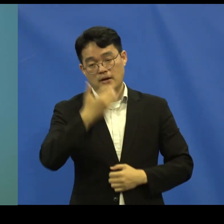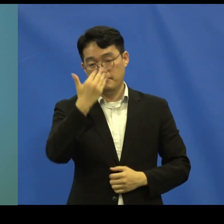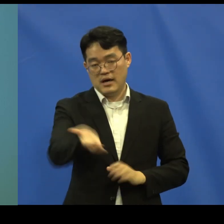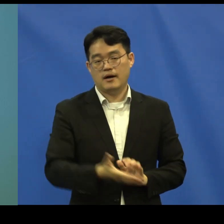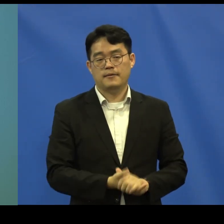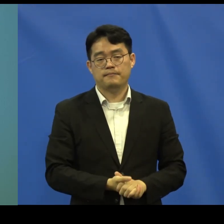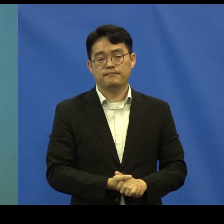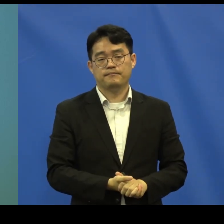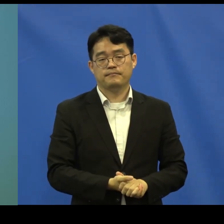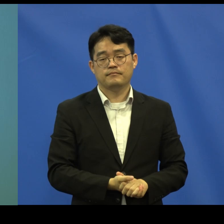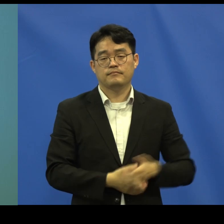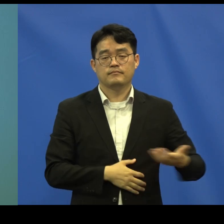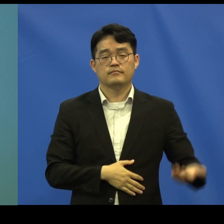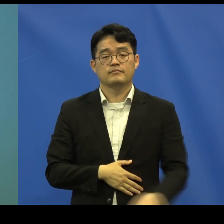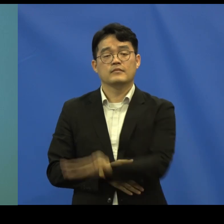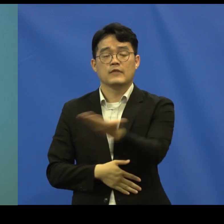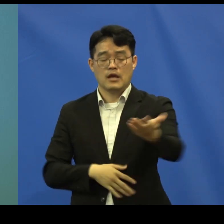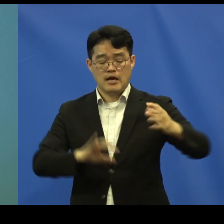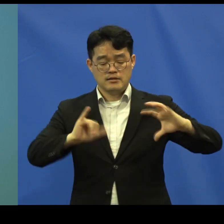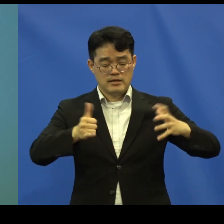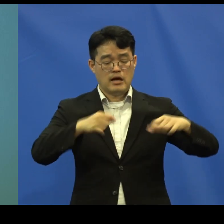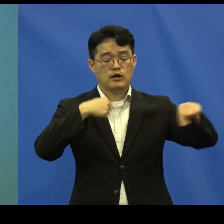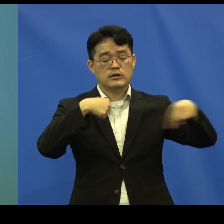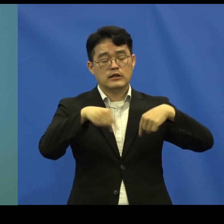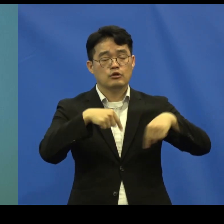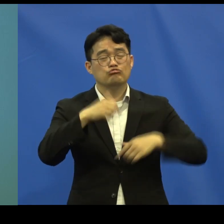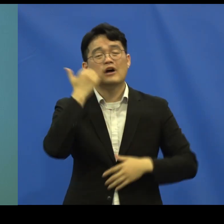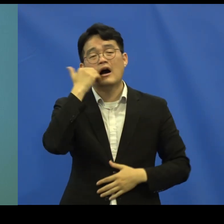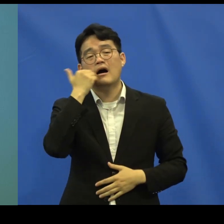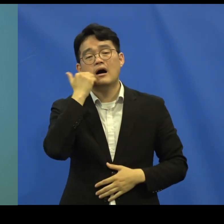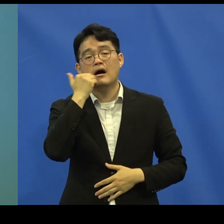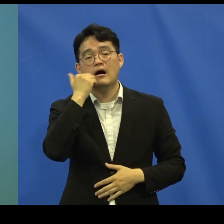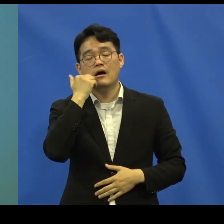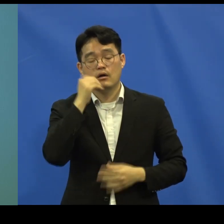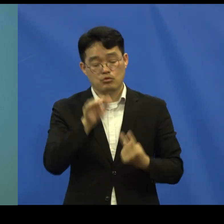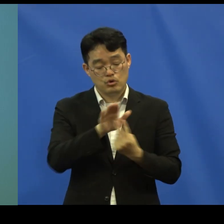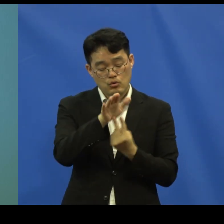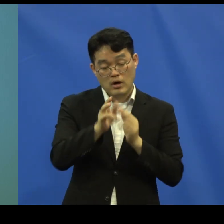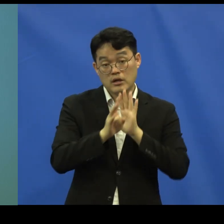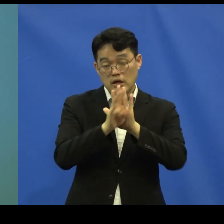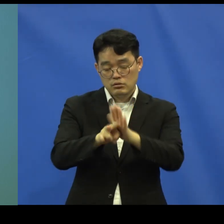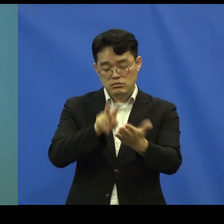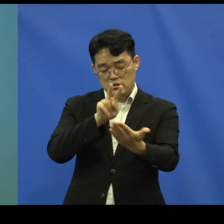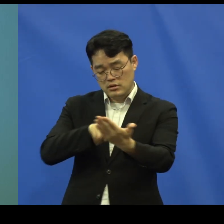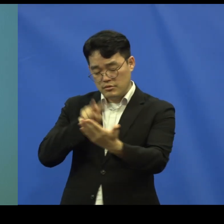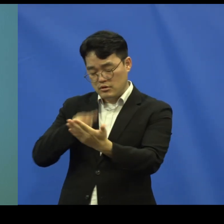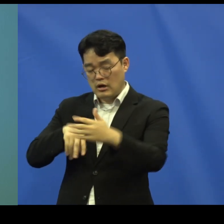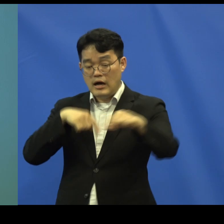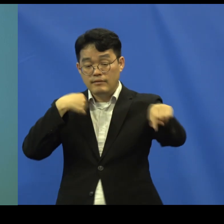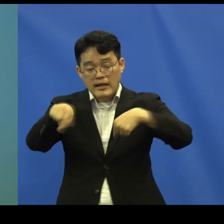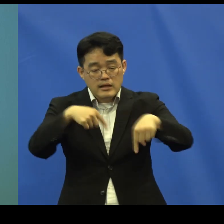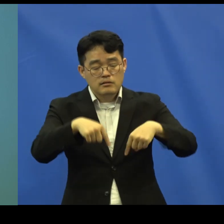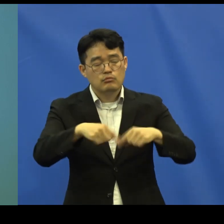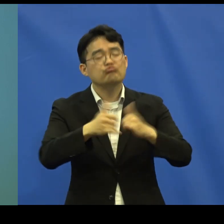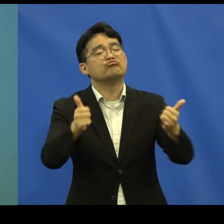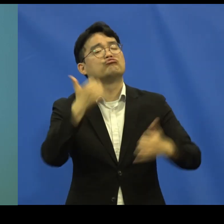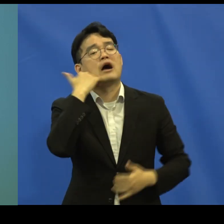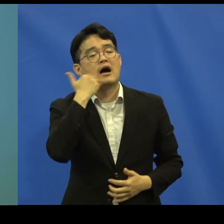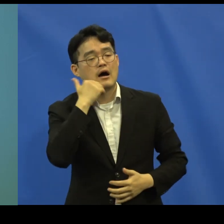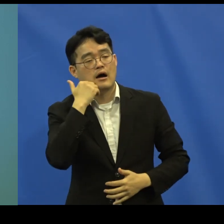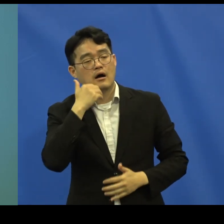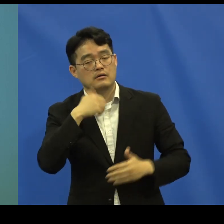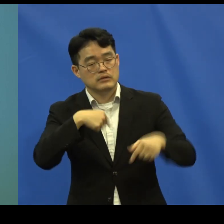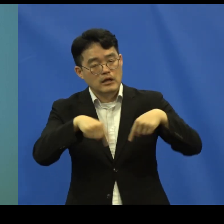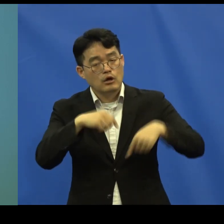세상을 다스리느냐예요. 앞으로 이제 이 요한계시록을 보면서 그걸 느껴요. 누가 세상을 다스리느냐.